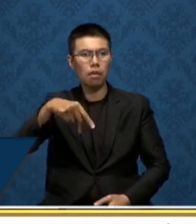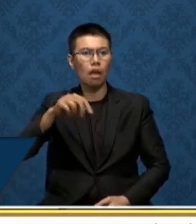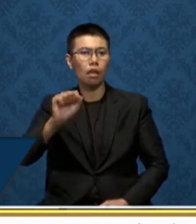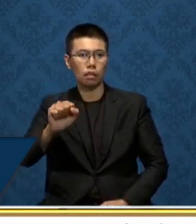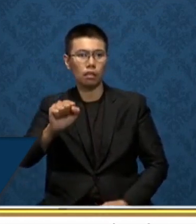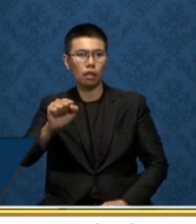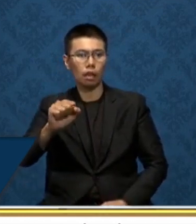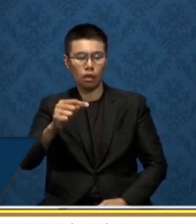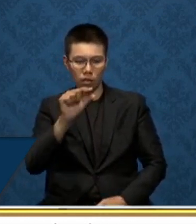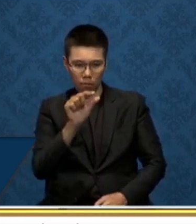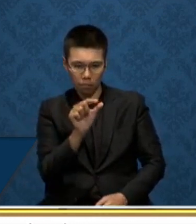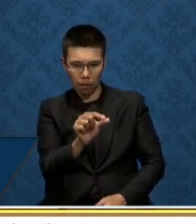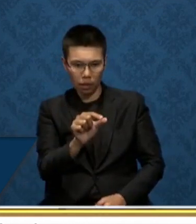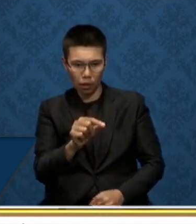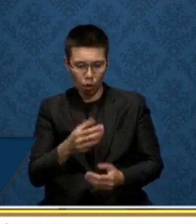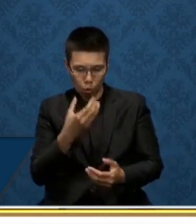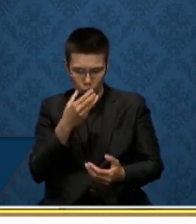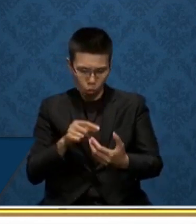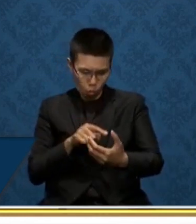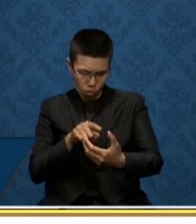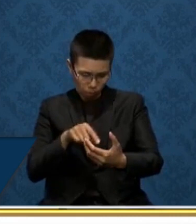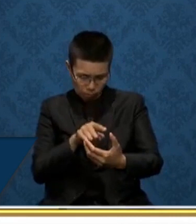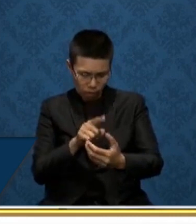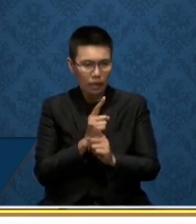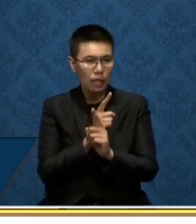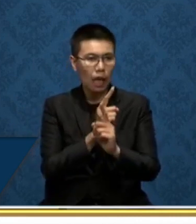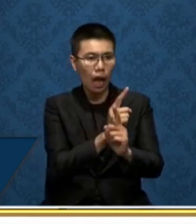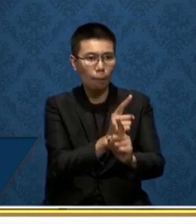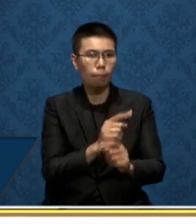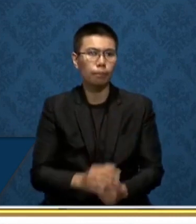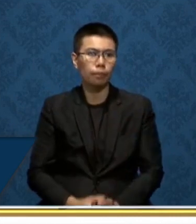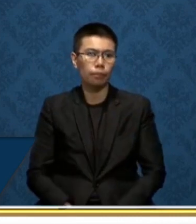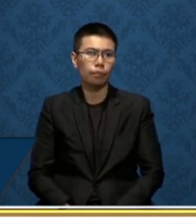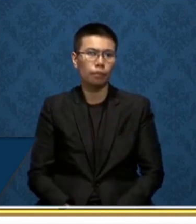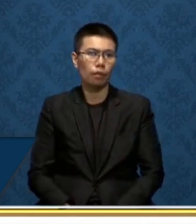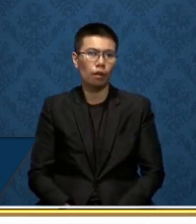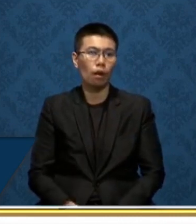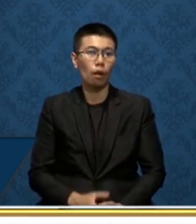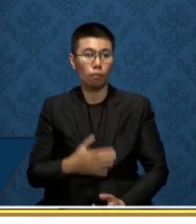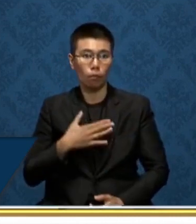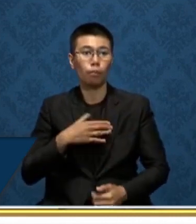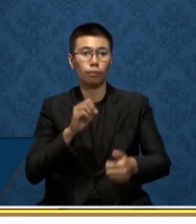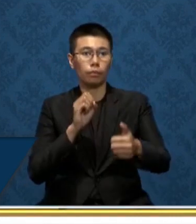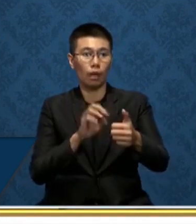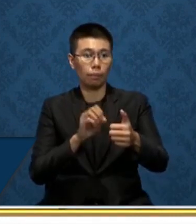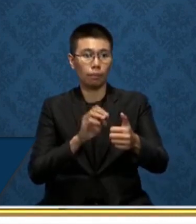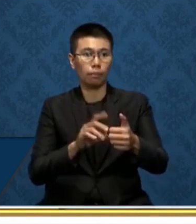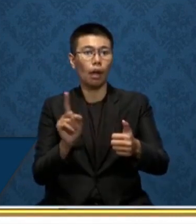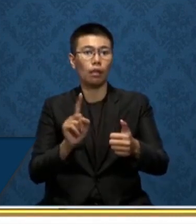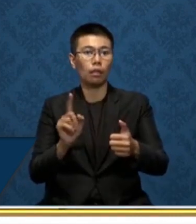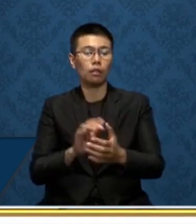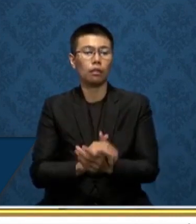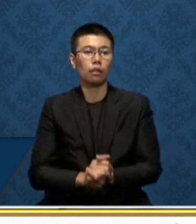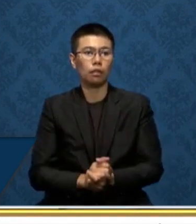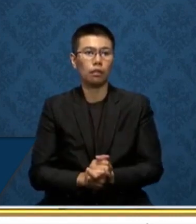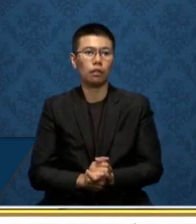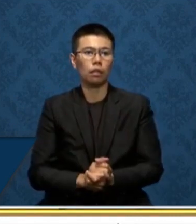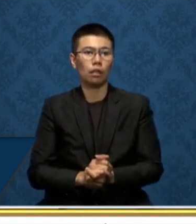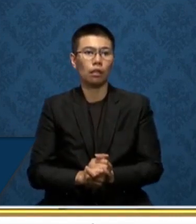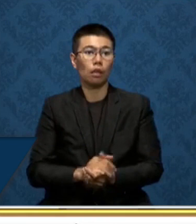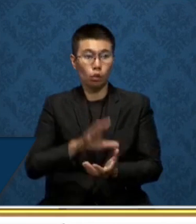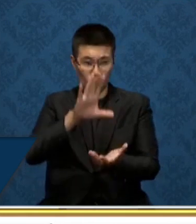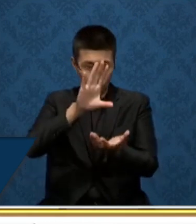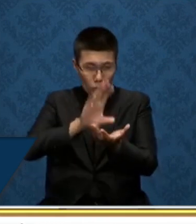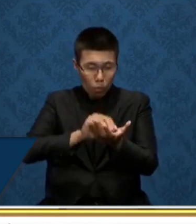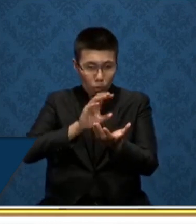ยสิ่งเหล่านี้หมดเลยนะครับสไลด์ต่อไปนะครับข้อเสนอแนะของผมนะครับอย่างแรกเลยคือเราต้องเก็บสถิติให้ได้ใ